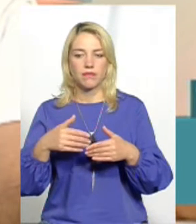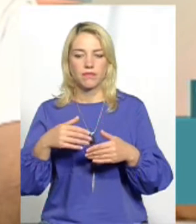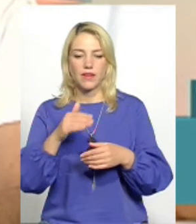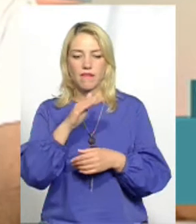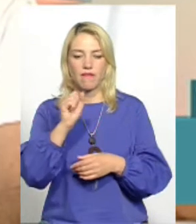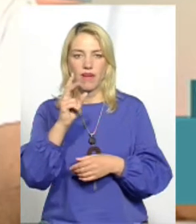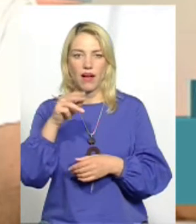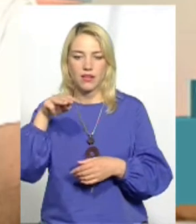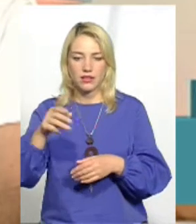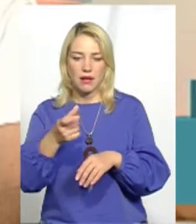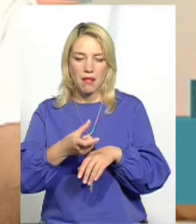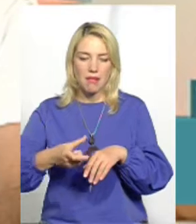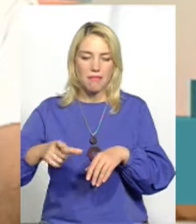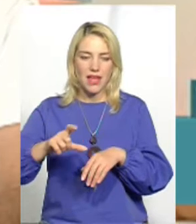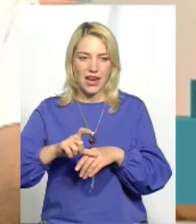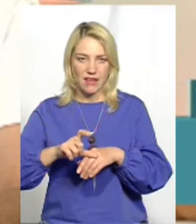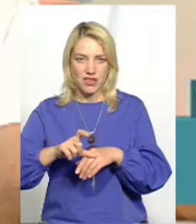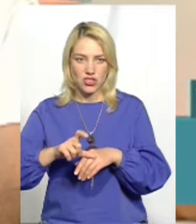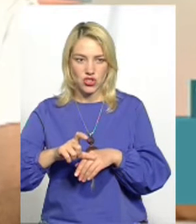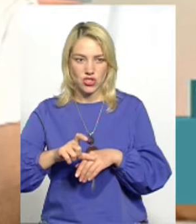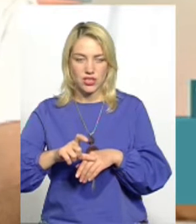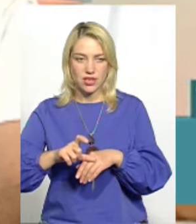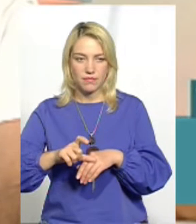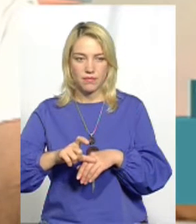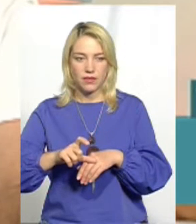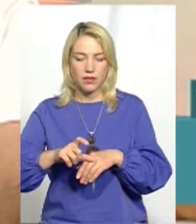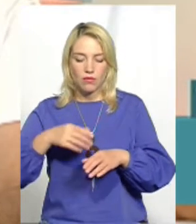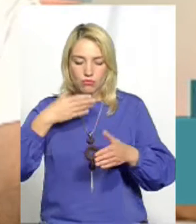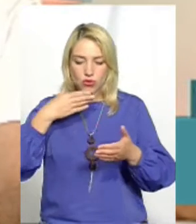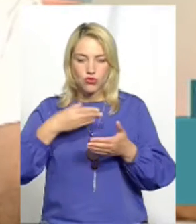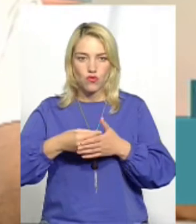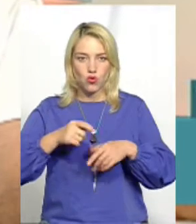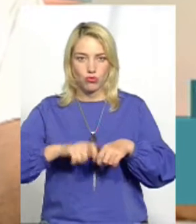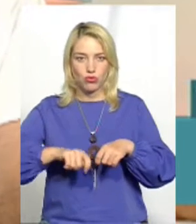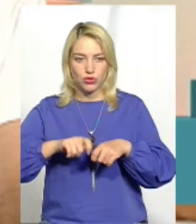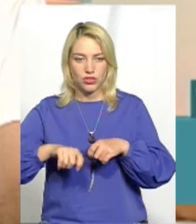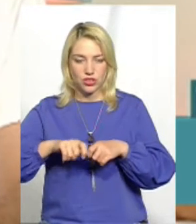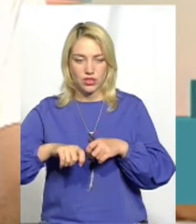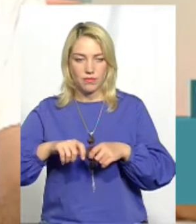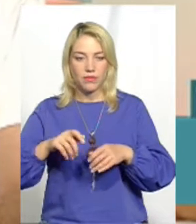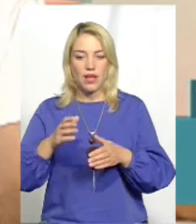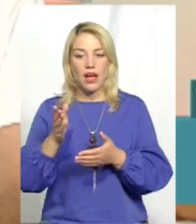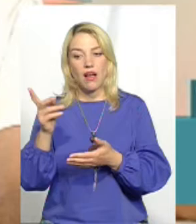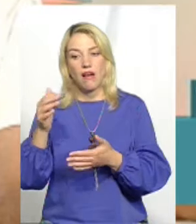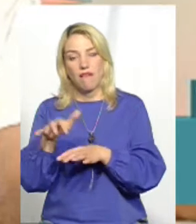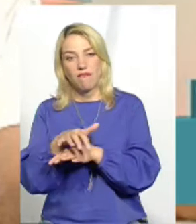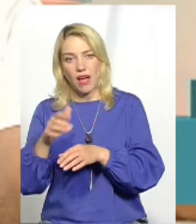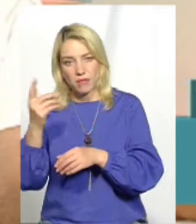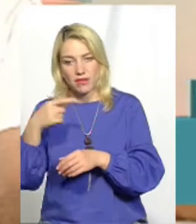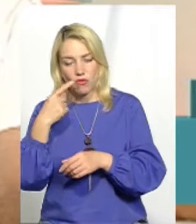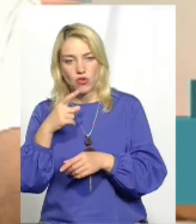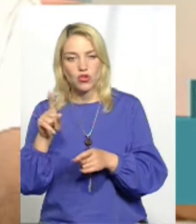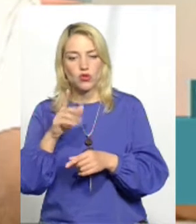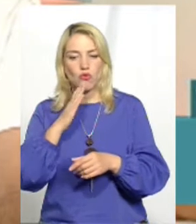факт перевищення саме по своїм дослідженням. Фабрика апелювала тим, що в